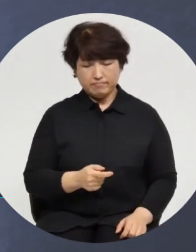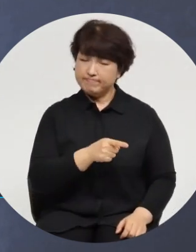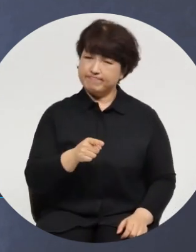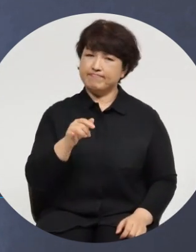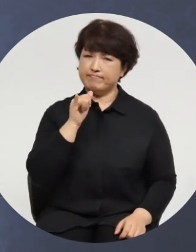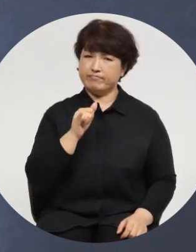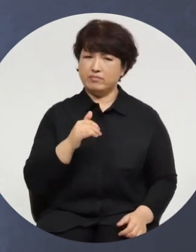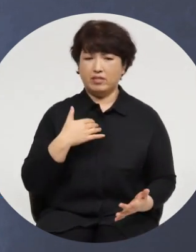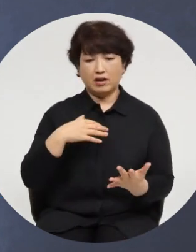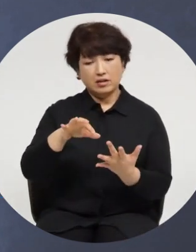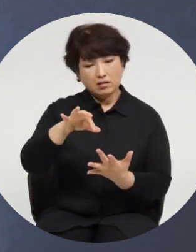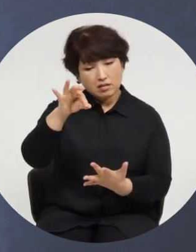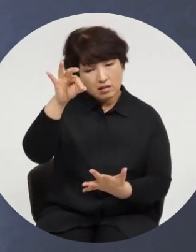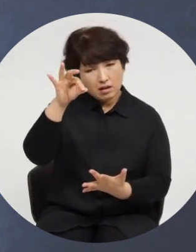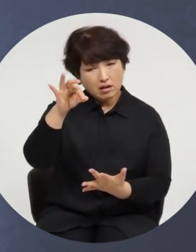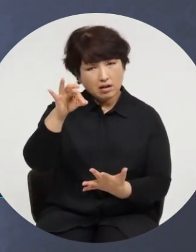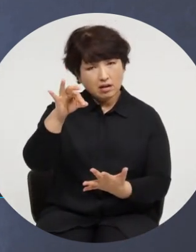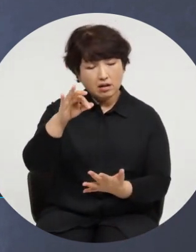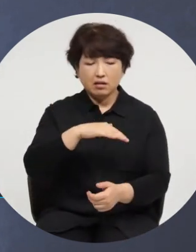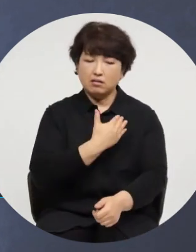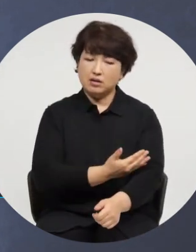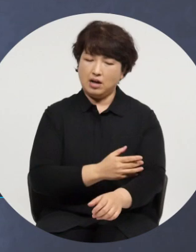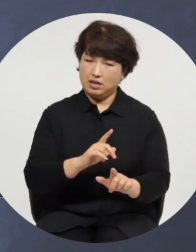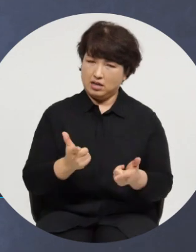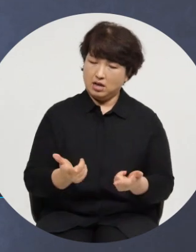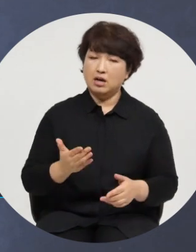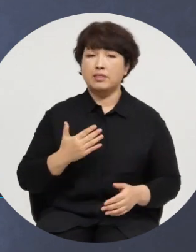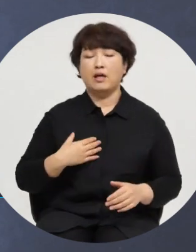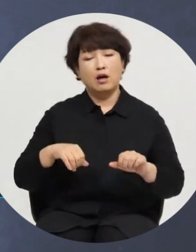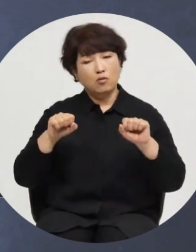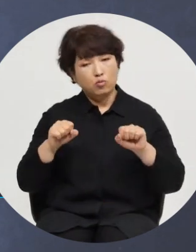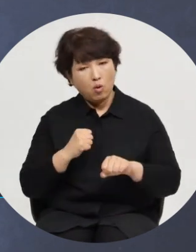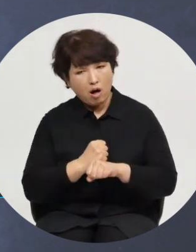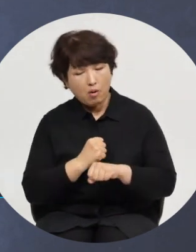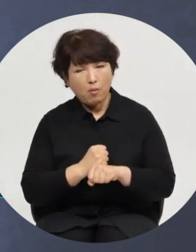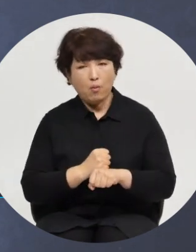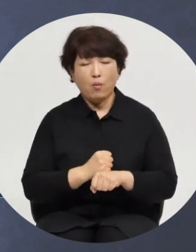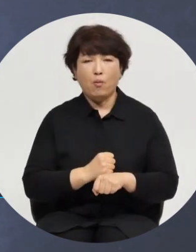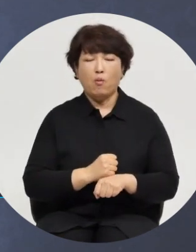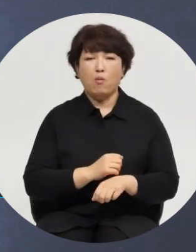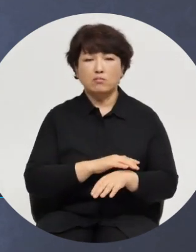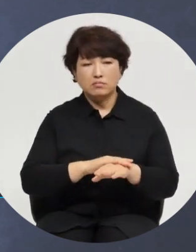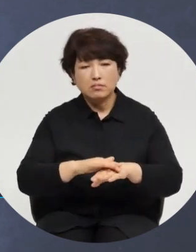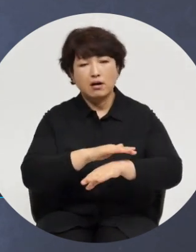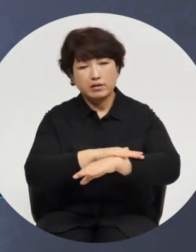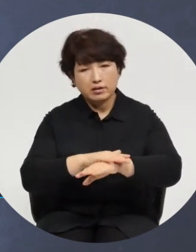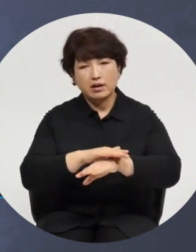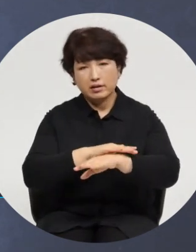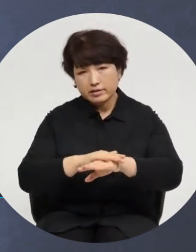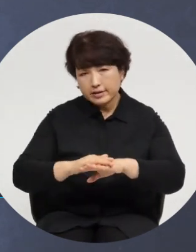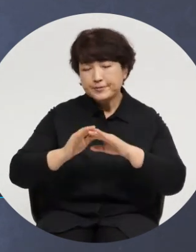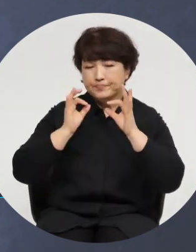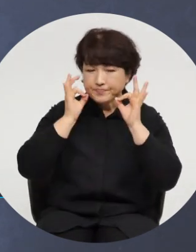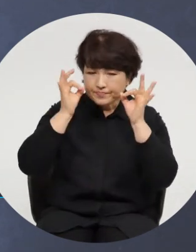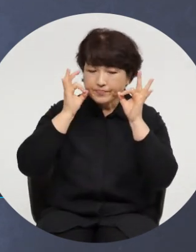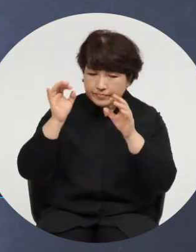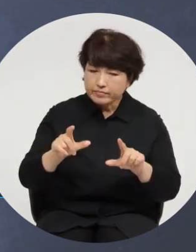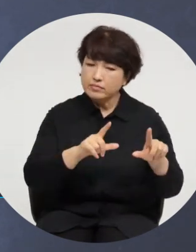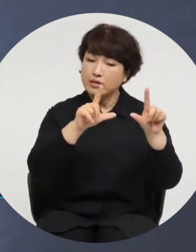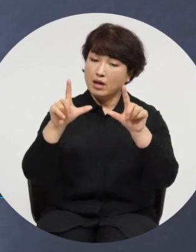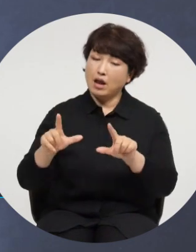다는 거에요 그거는 내가 선택할 수 있는 게 아니다 나가 운동도 하고 내가